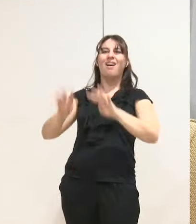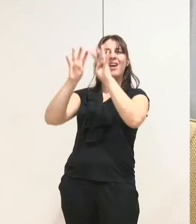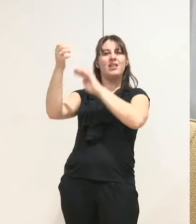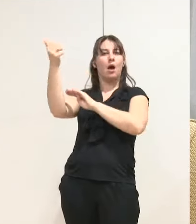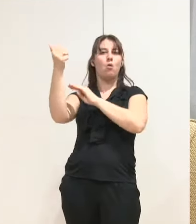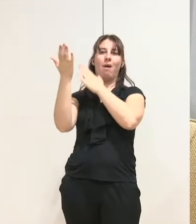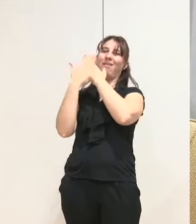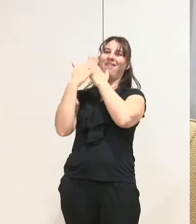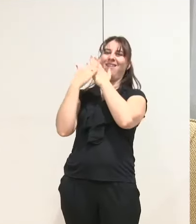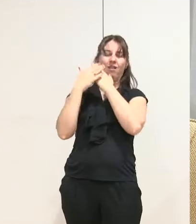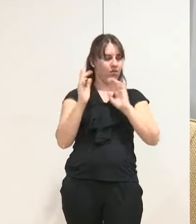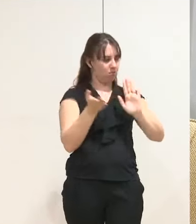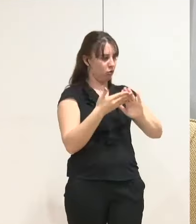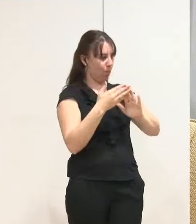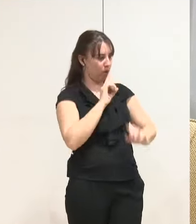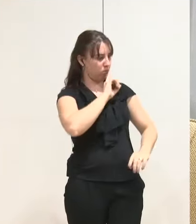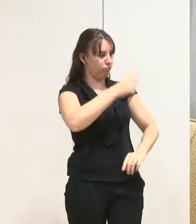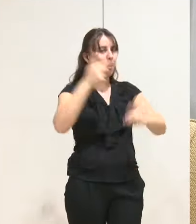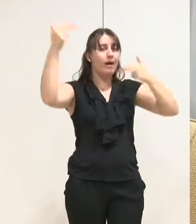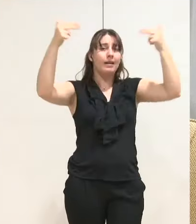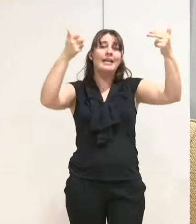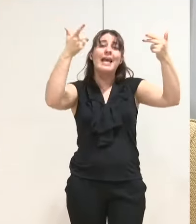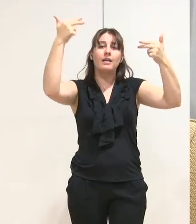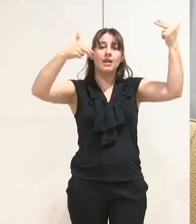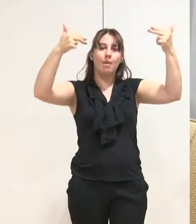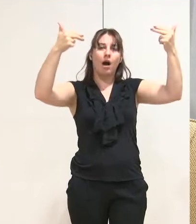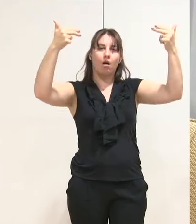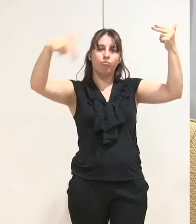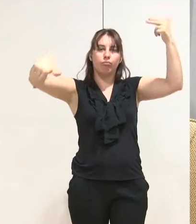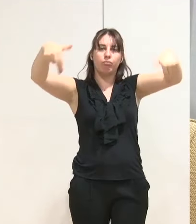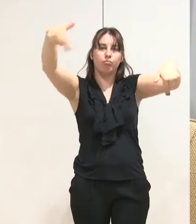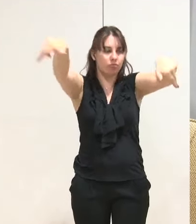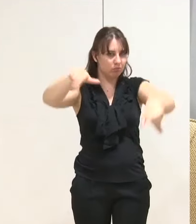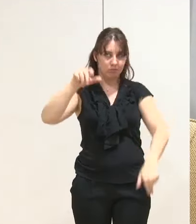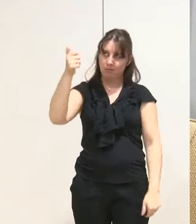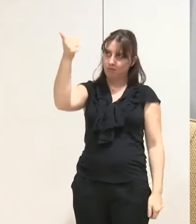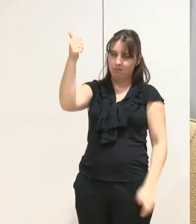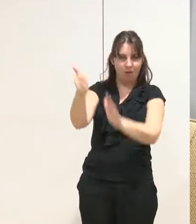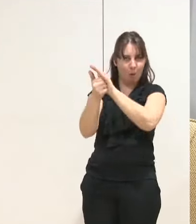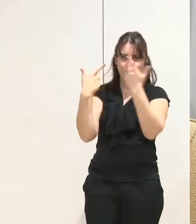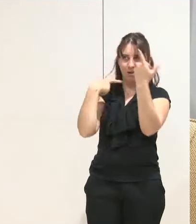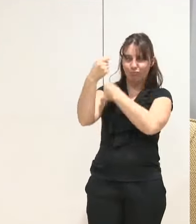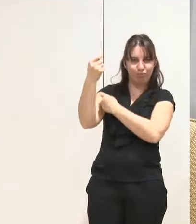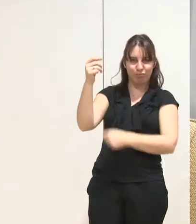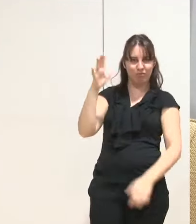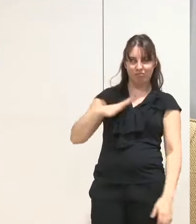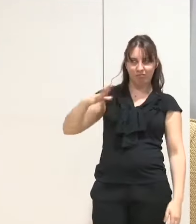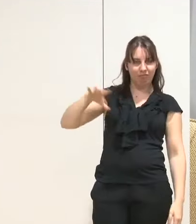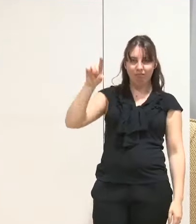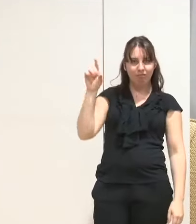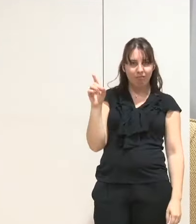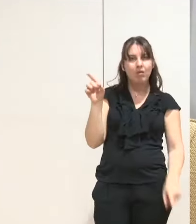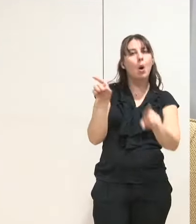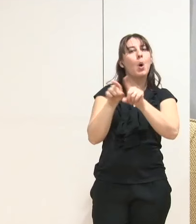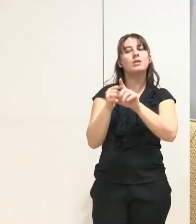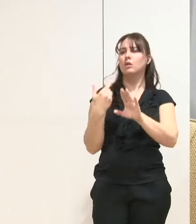démonter les caméras de vidéosurveillance les quelques caméras de vidéosurveillance qu'il y avait à votre arrivée ce n'est pas non plus lui qui vous a conseillé de digérer